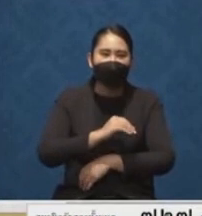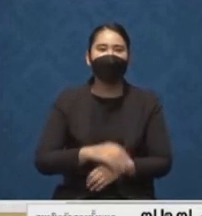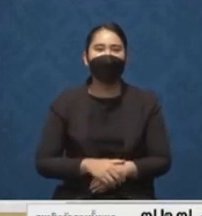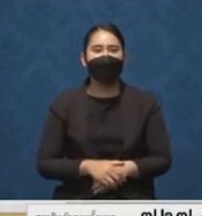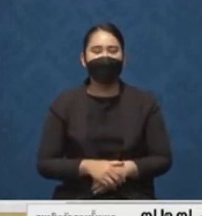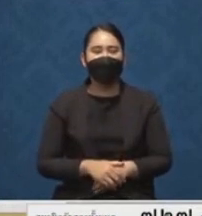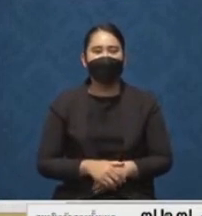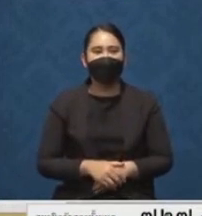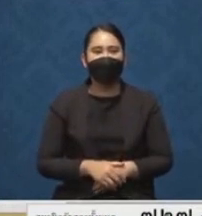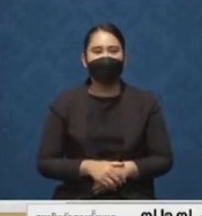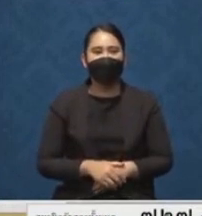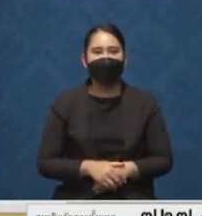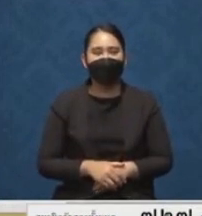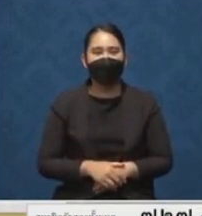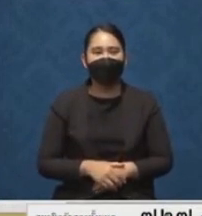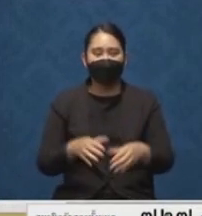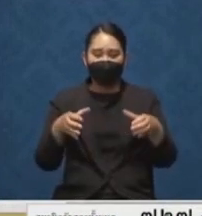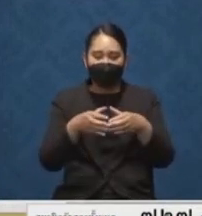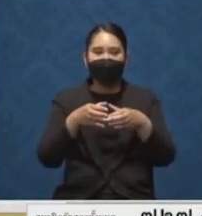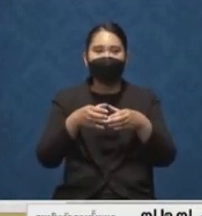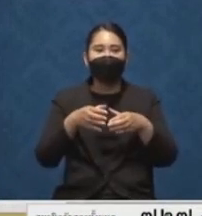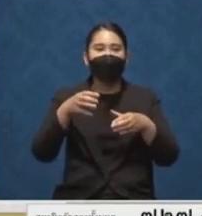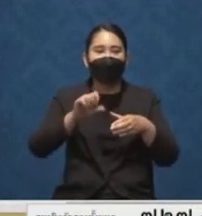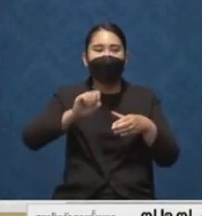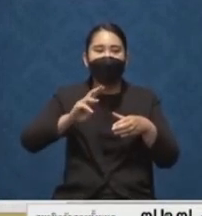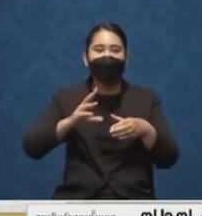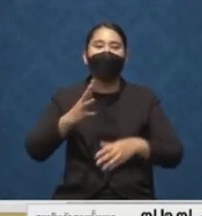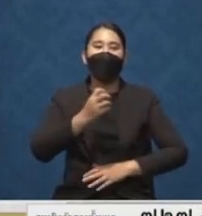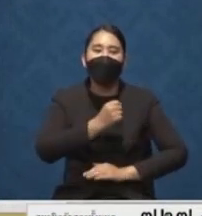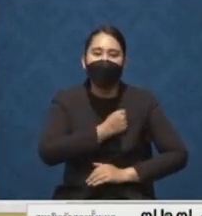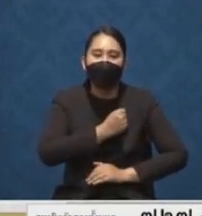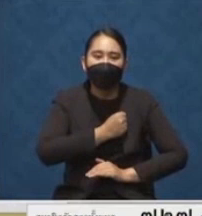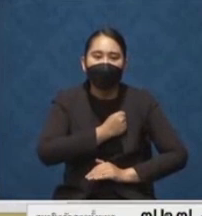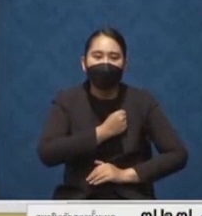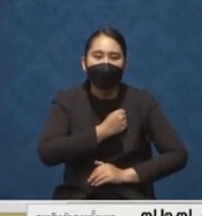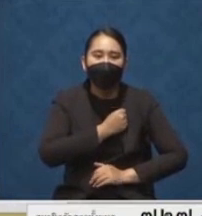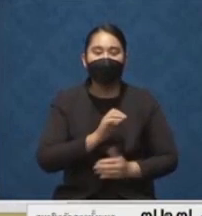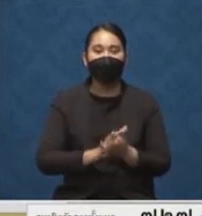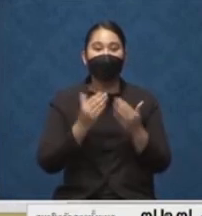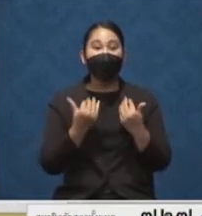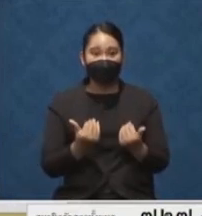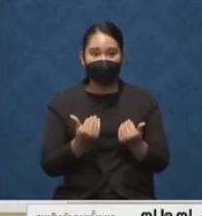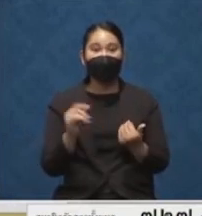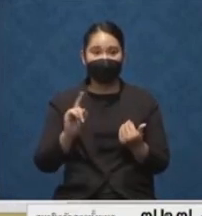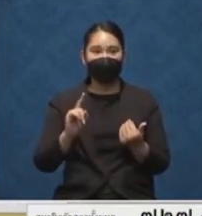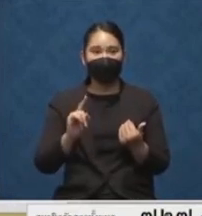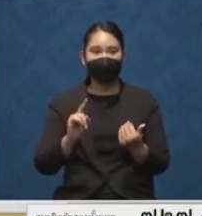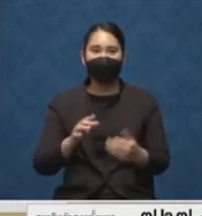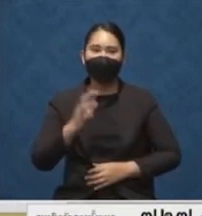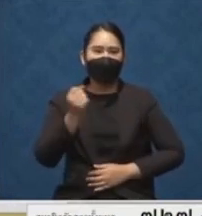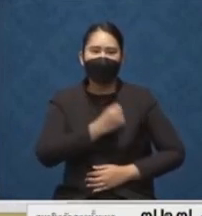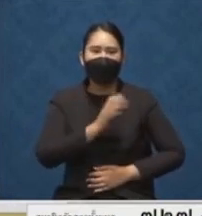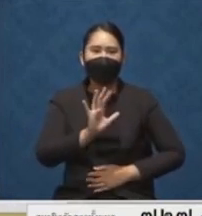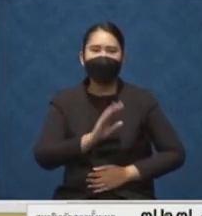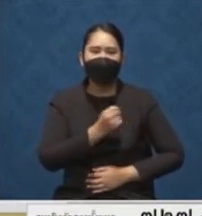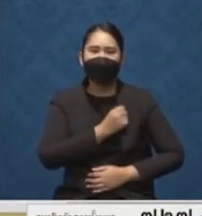ไหมพรรคสวเนี่ยโดนเนี่ยทนมาแต่วันนี้มันไม่น่าจะทนแล้วครับท่